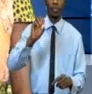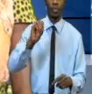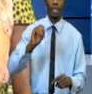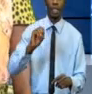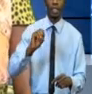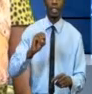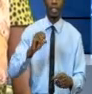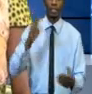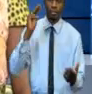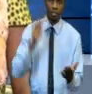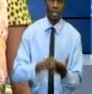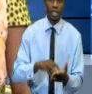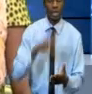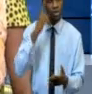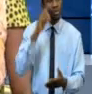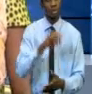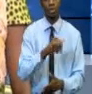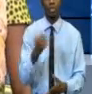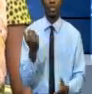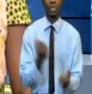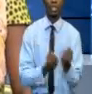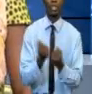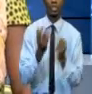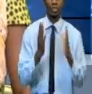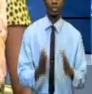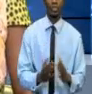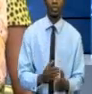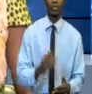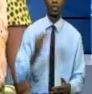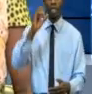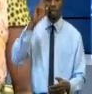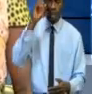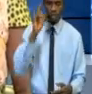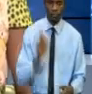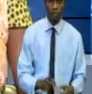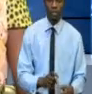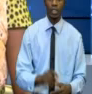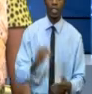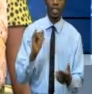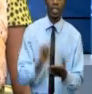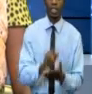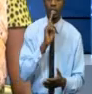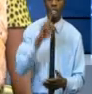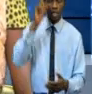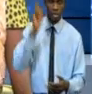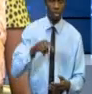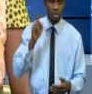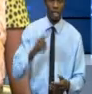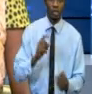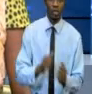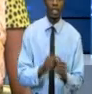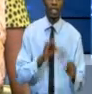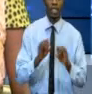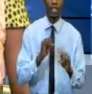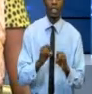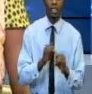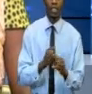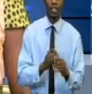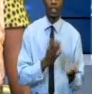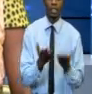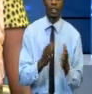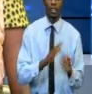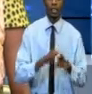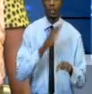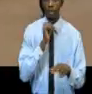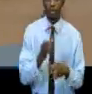de la route et tous ceux qui ne participeront pas à ce recyclage n'auront plus le droit de conduire leur véhicule à Lubumbashi. Jean-Paul